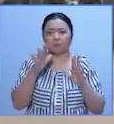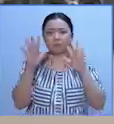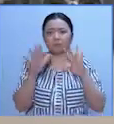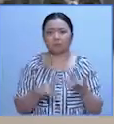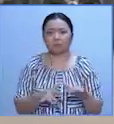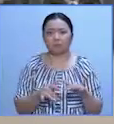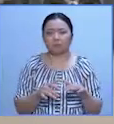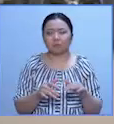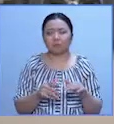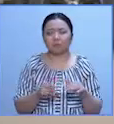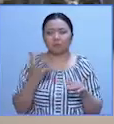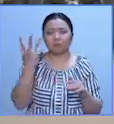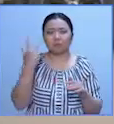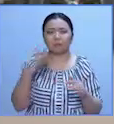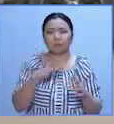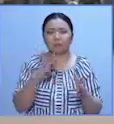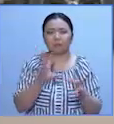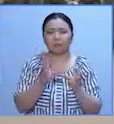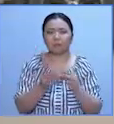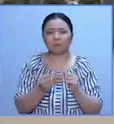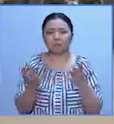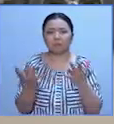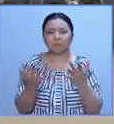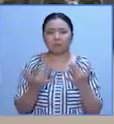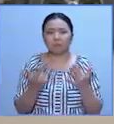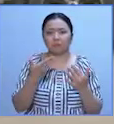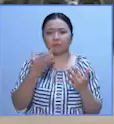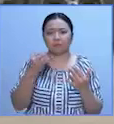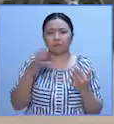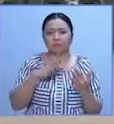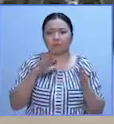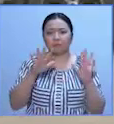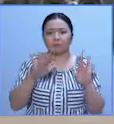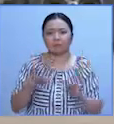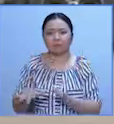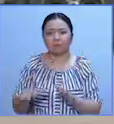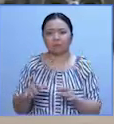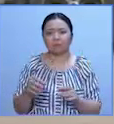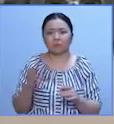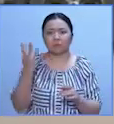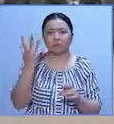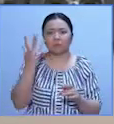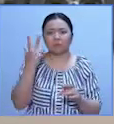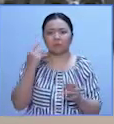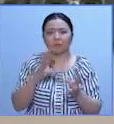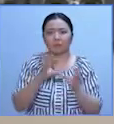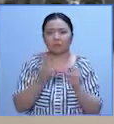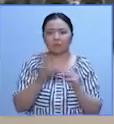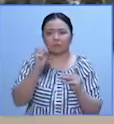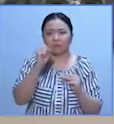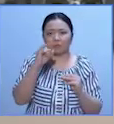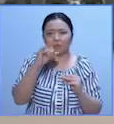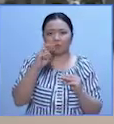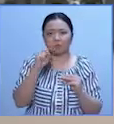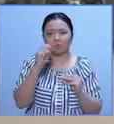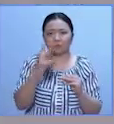тіршілігін, оның адамдарын, еңбек адамдарын, ондағы болып атқан түрлі оқиғаларды шынайы халыққа